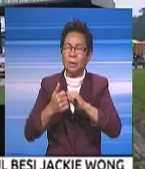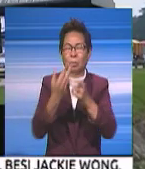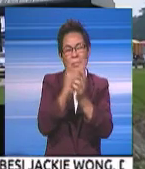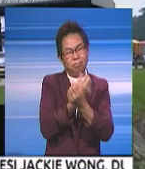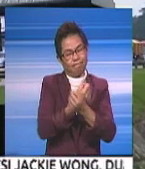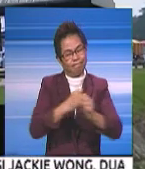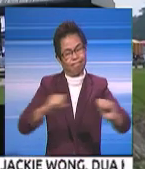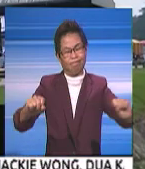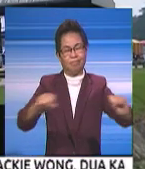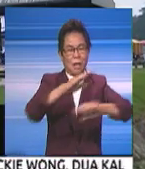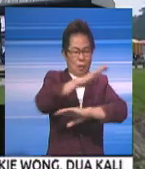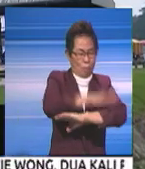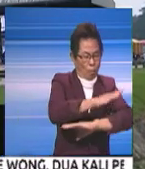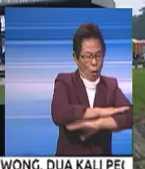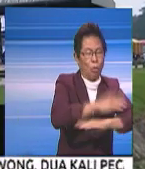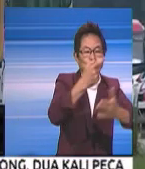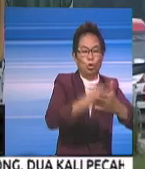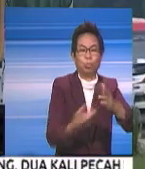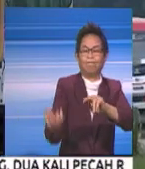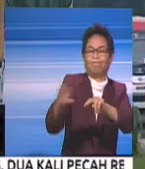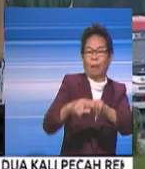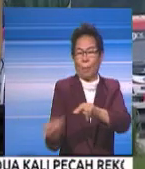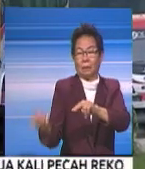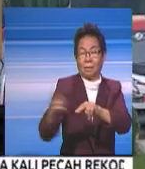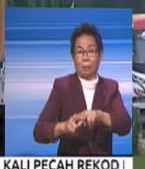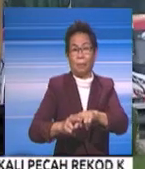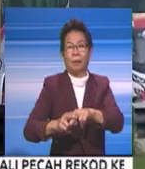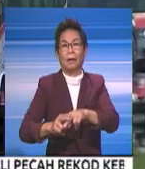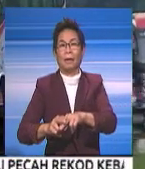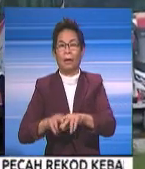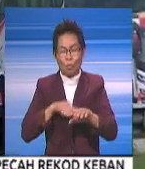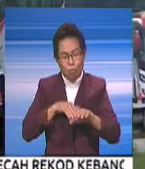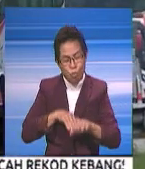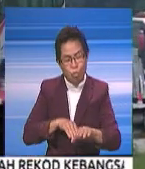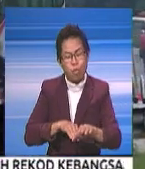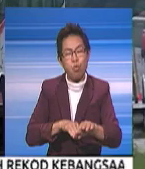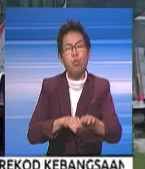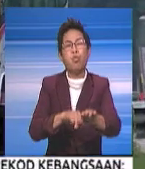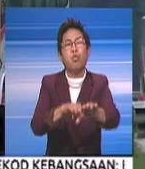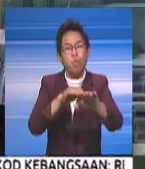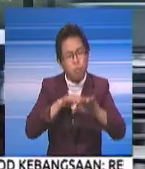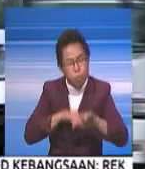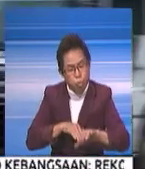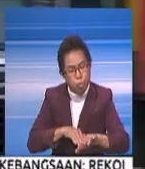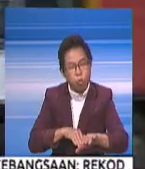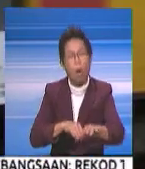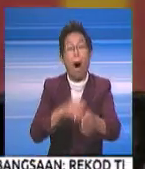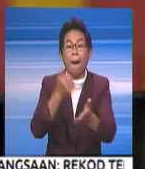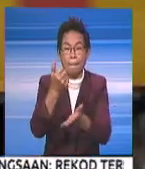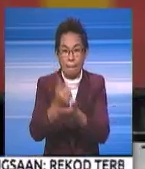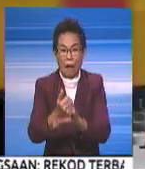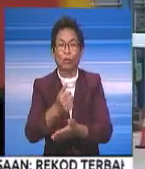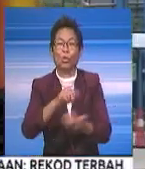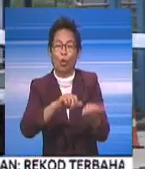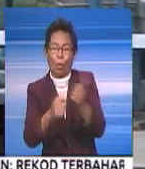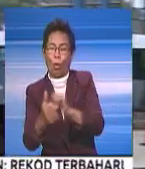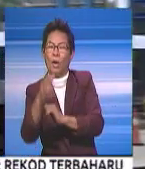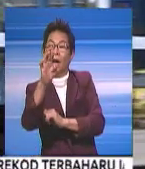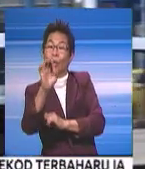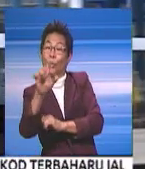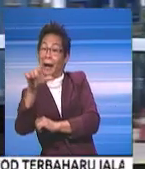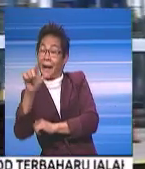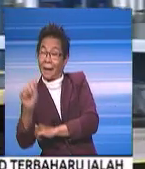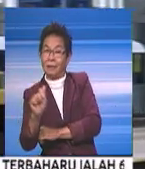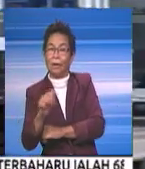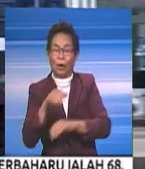menyediakan beberapa kaunter tol tambahan. Selain itu, aliran trafik yang lancar turut dibantu dengan adanya pasukan rela. Kelancaran